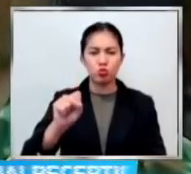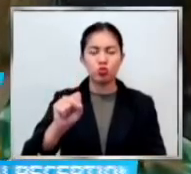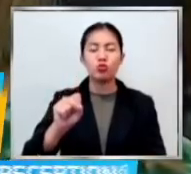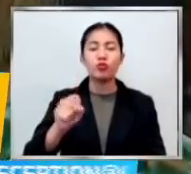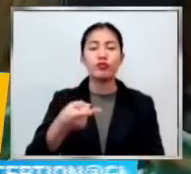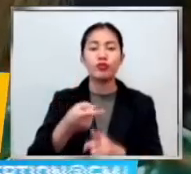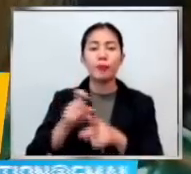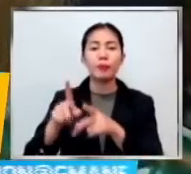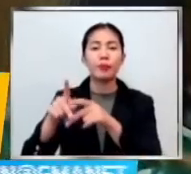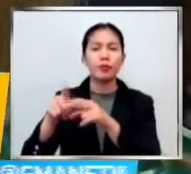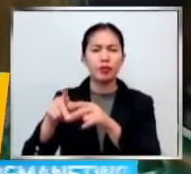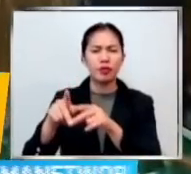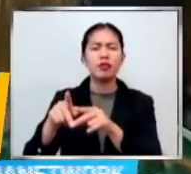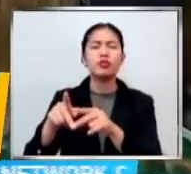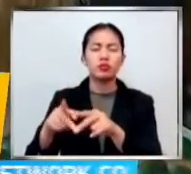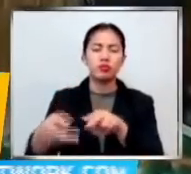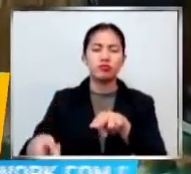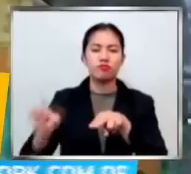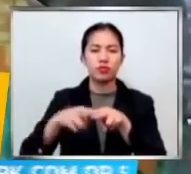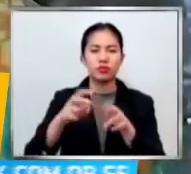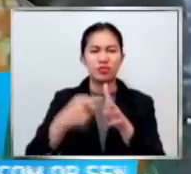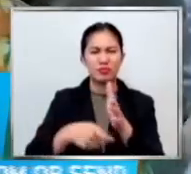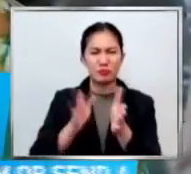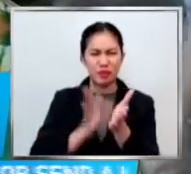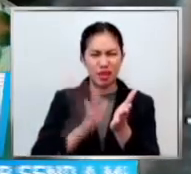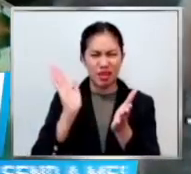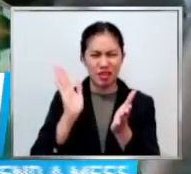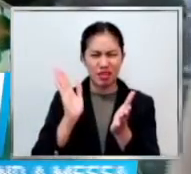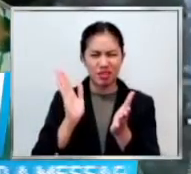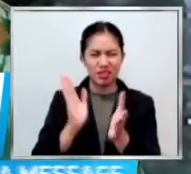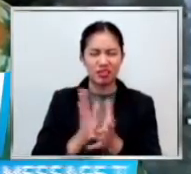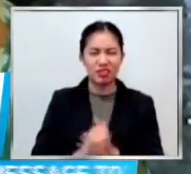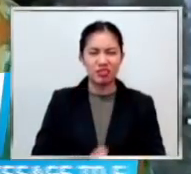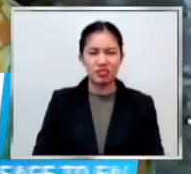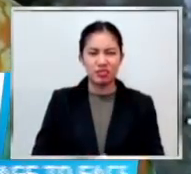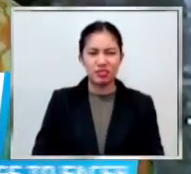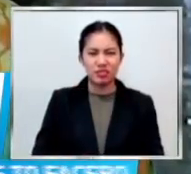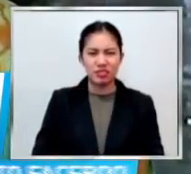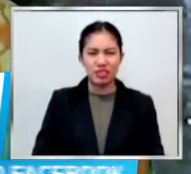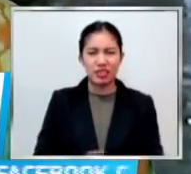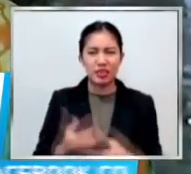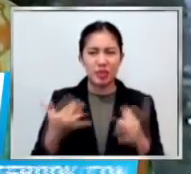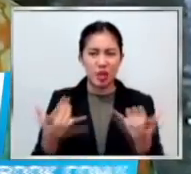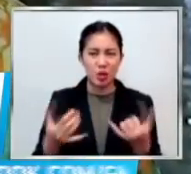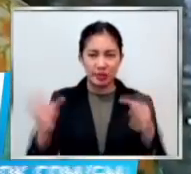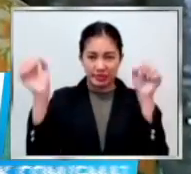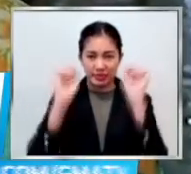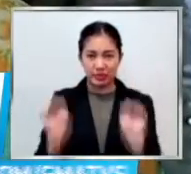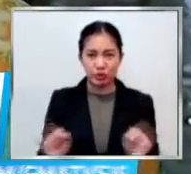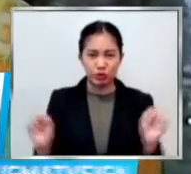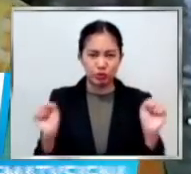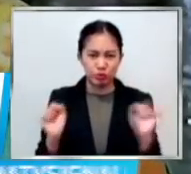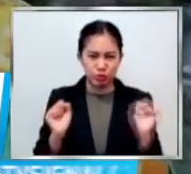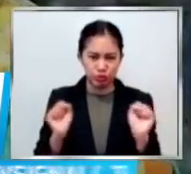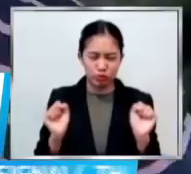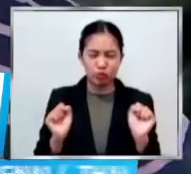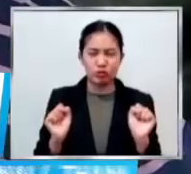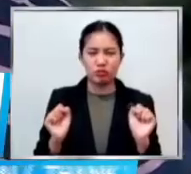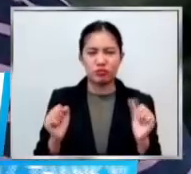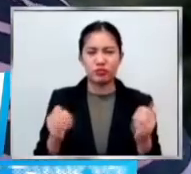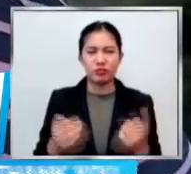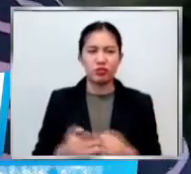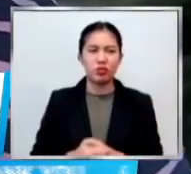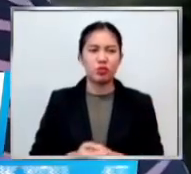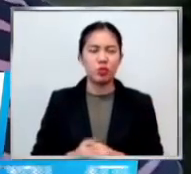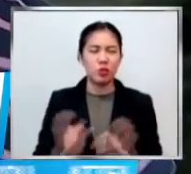mahal ng isda, tapos napakatumal. Pagkaganyan kasi taglamig, tsaka liwanag ang buwan, walang ganong isda.